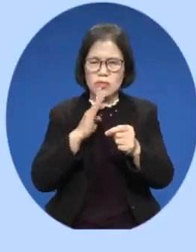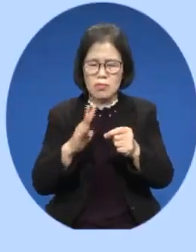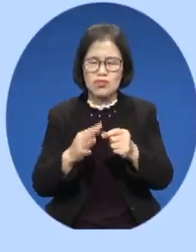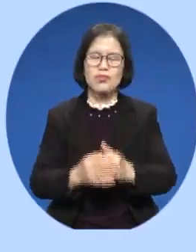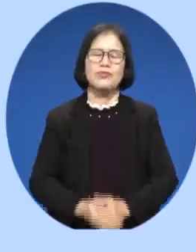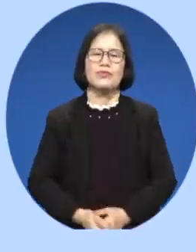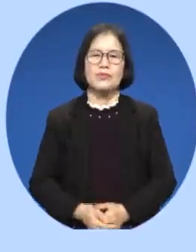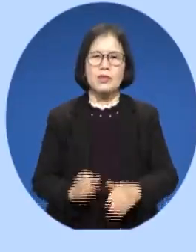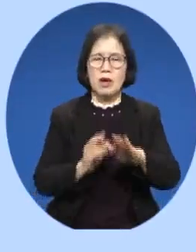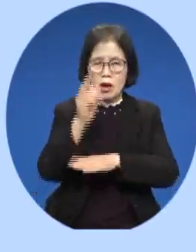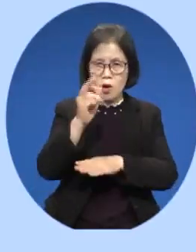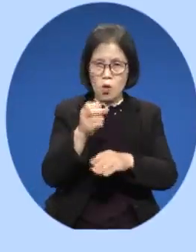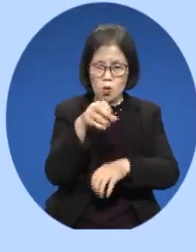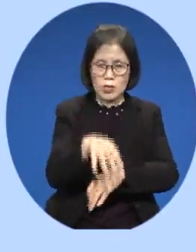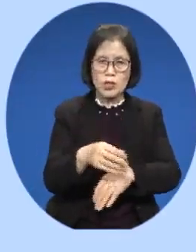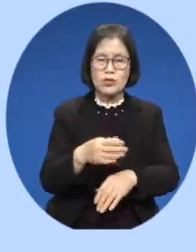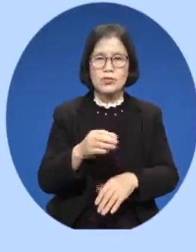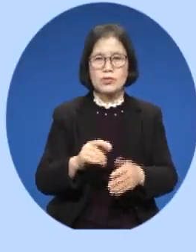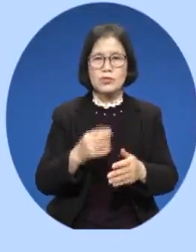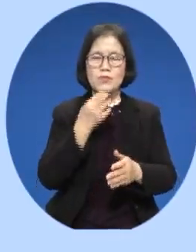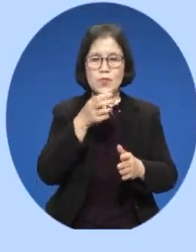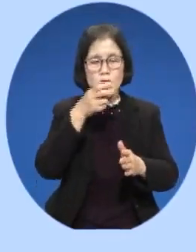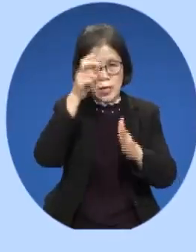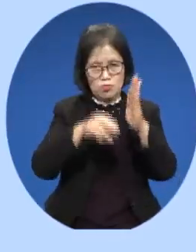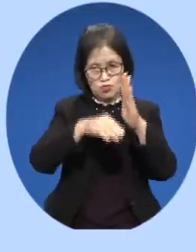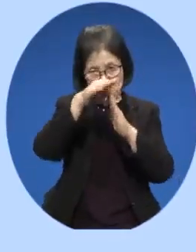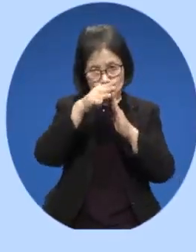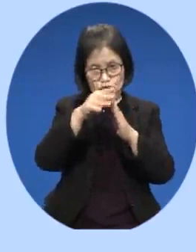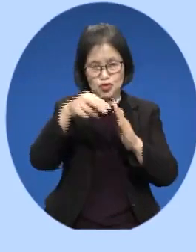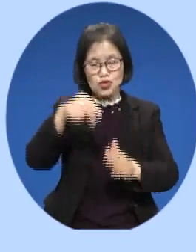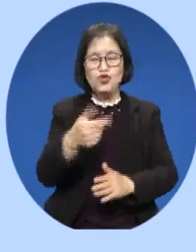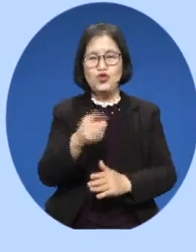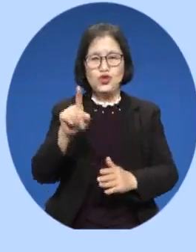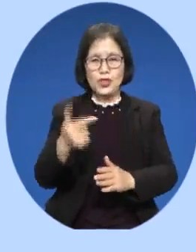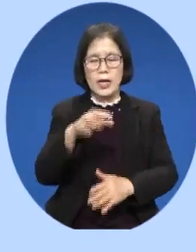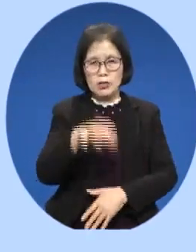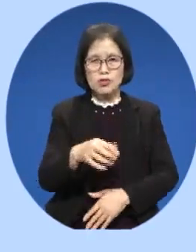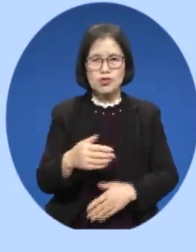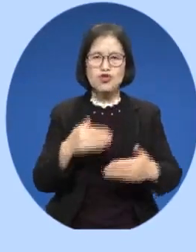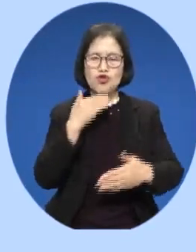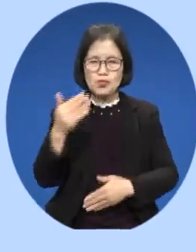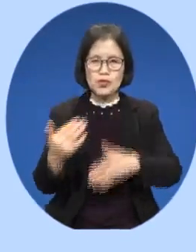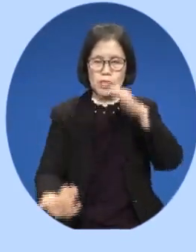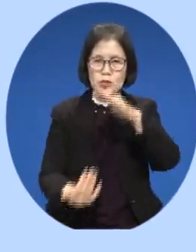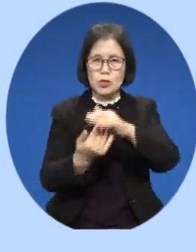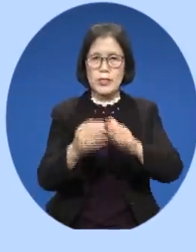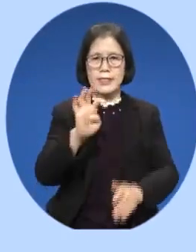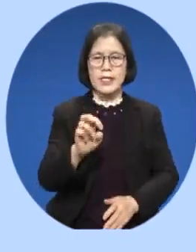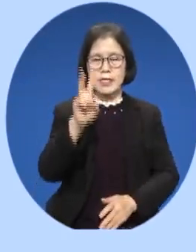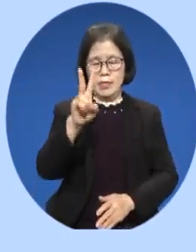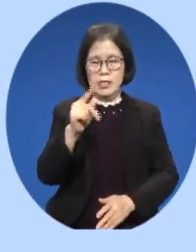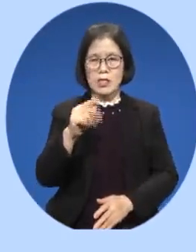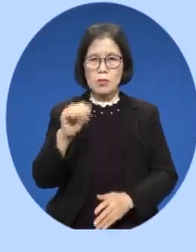4 권 점 은 평양 북서쪽의 순환 구역으로 관 척 됐습니다 이후 약 9 분간 정점 고도 42km 를